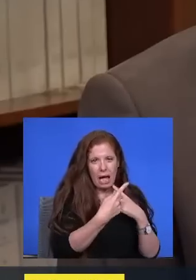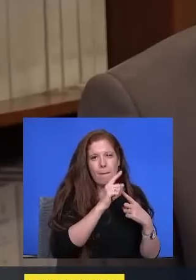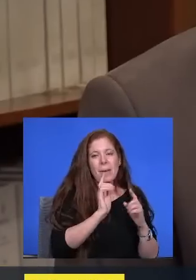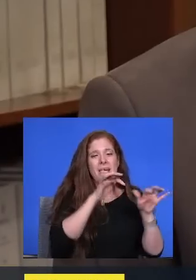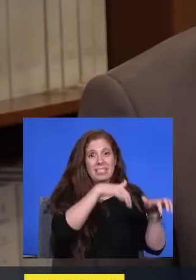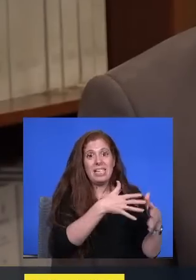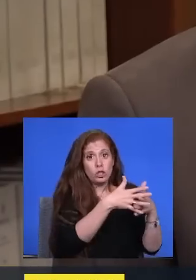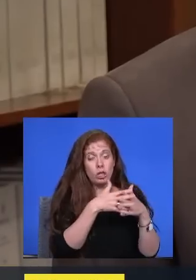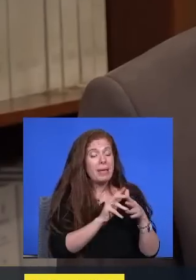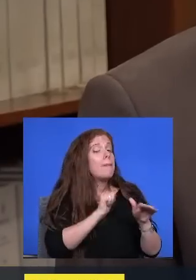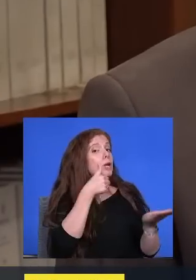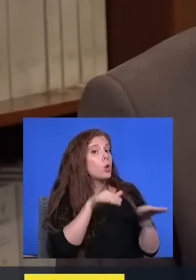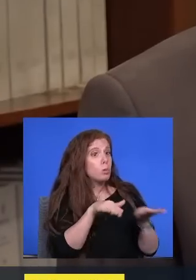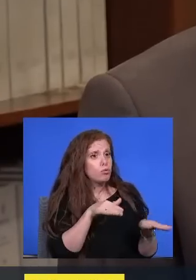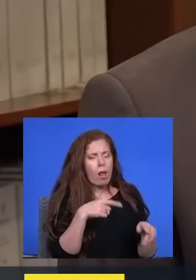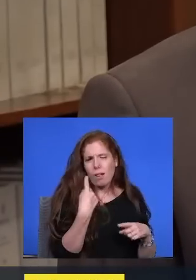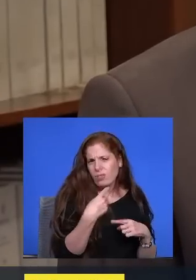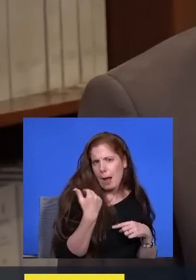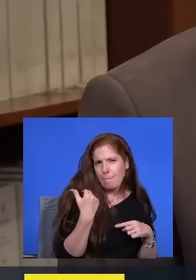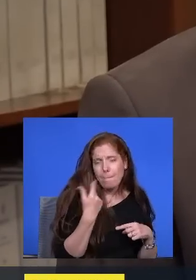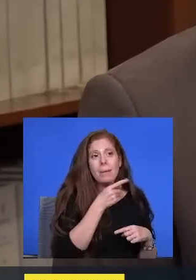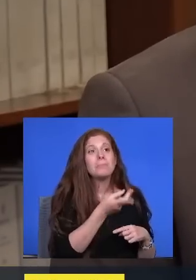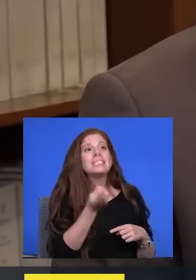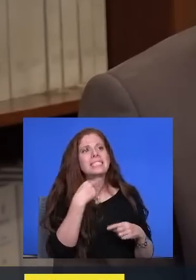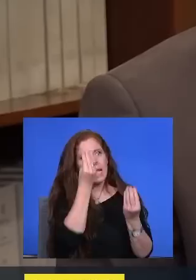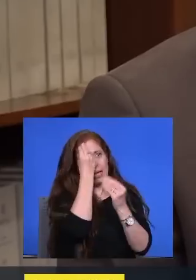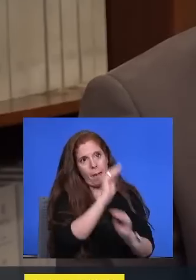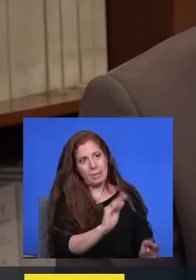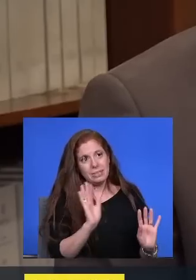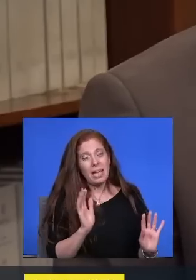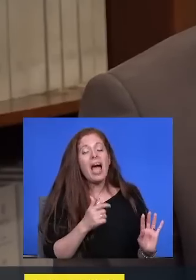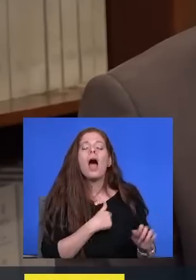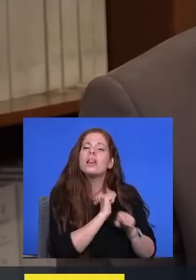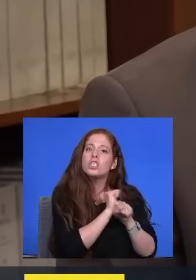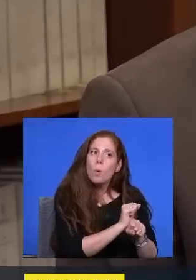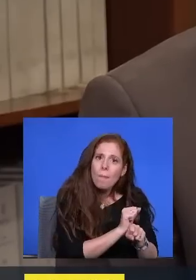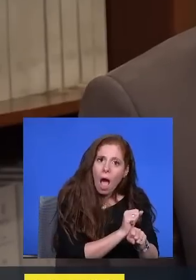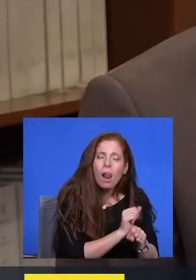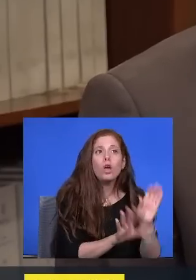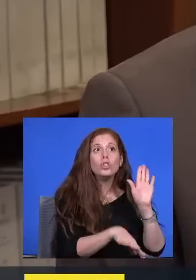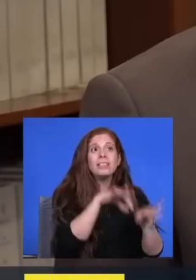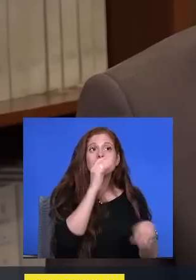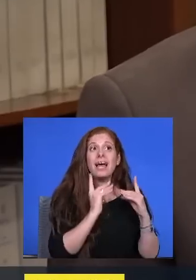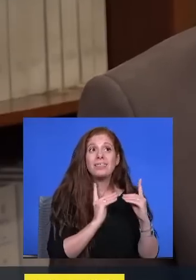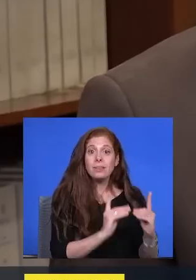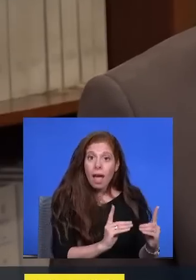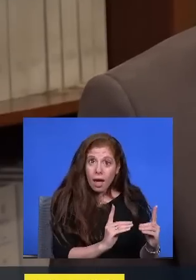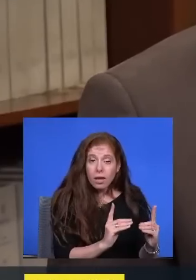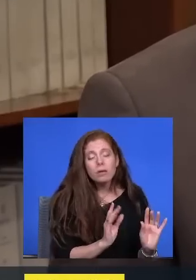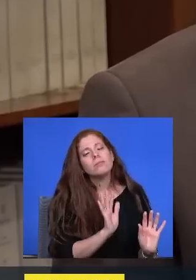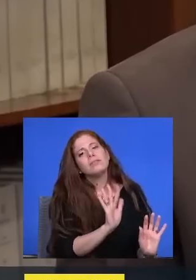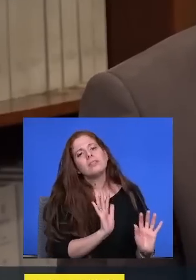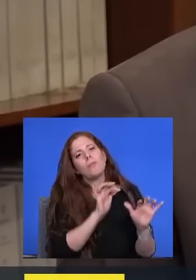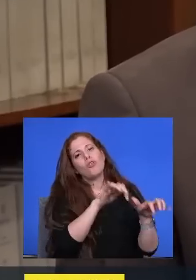לבין ראש הממשלה רק לפני ימים אחדים. זה היה המסר. אני סומך עליך שתמצא את הדרך, ככה אמר הנשיא